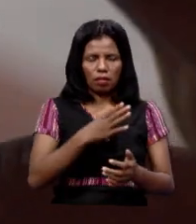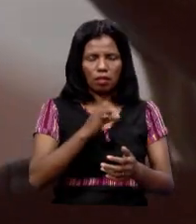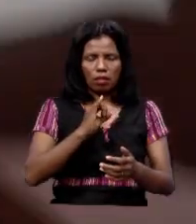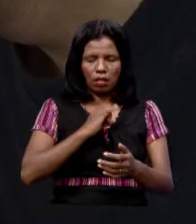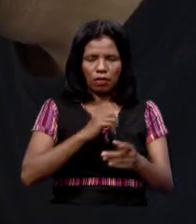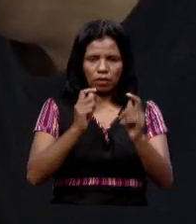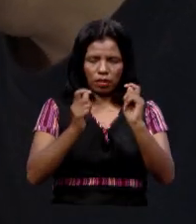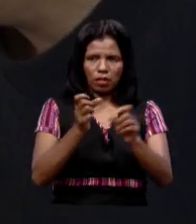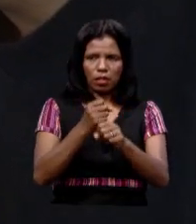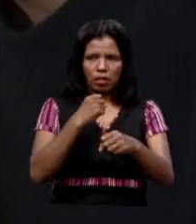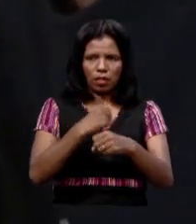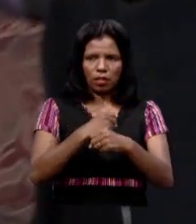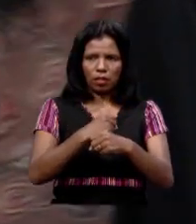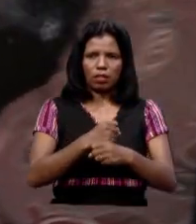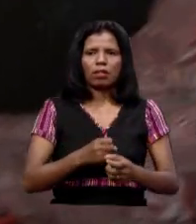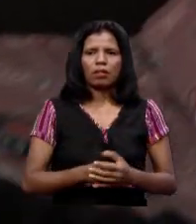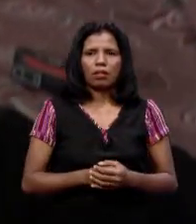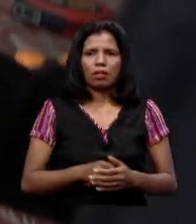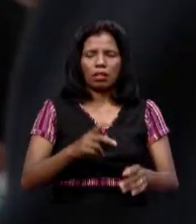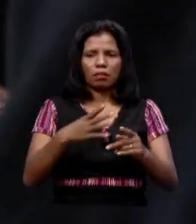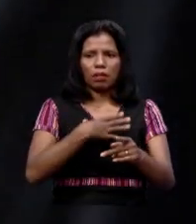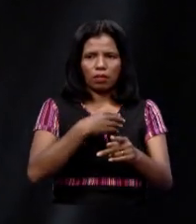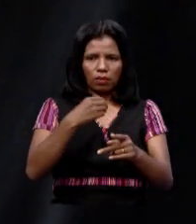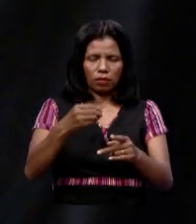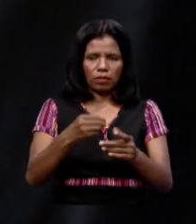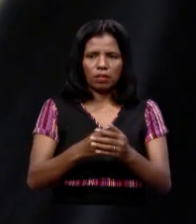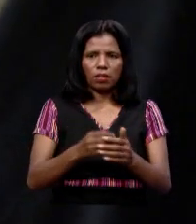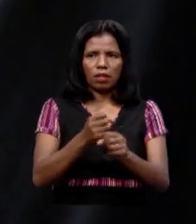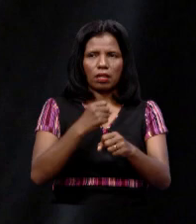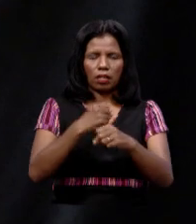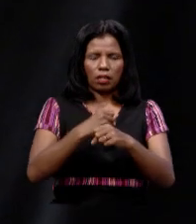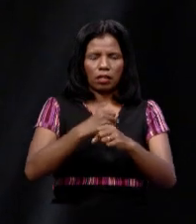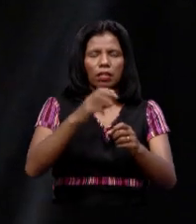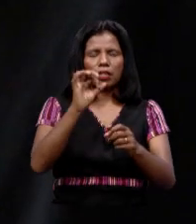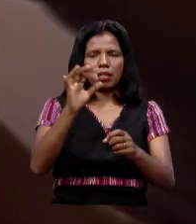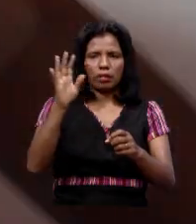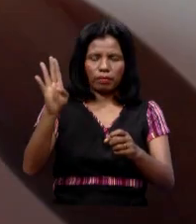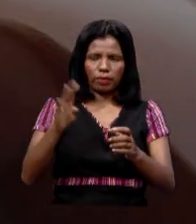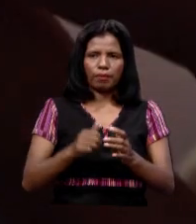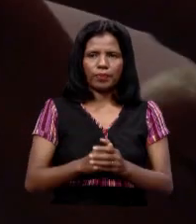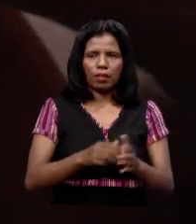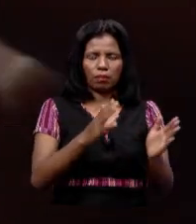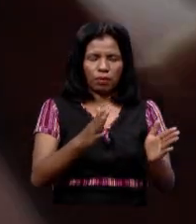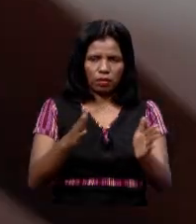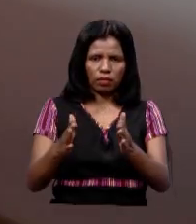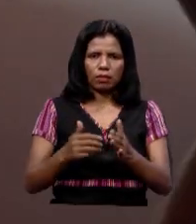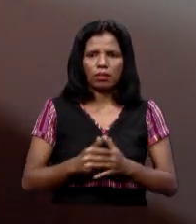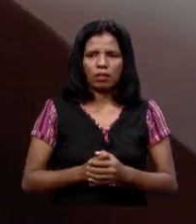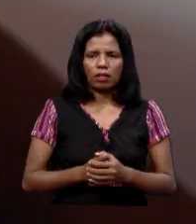koko halo de naram pos harau em agosto ya media sosial mane halo rami media sosial le nia proses ne